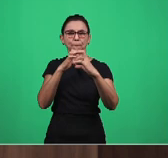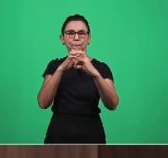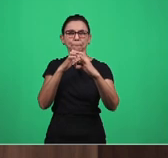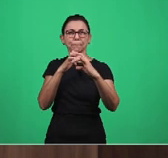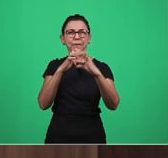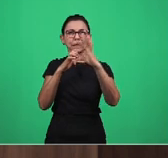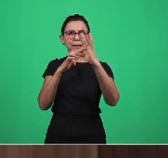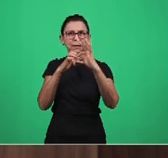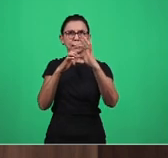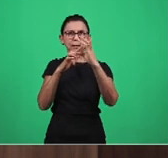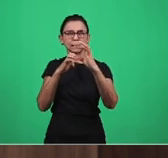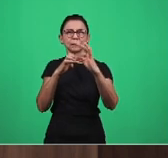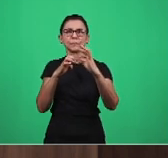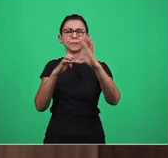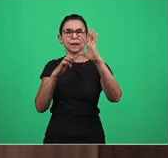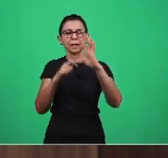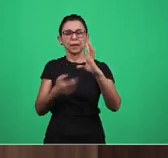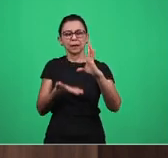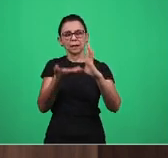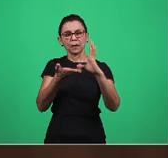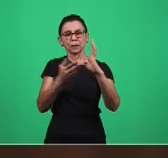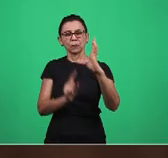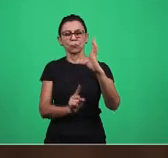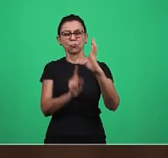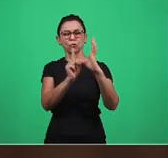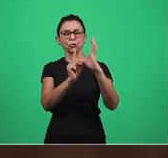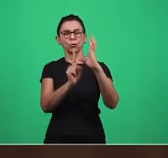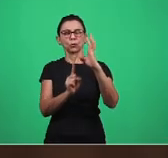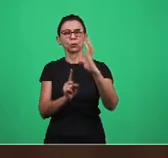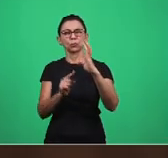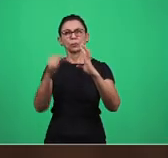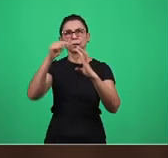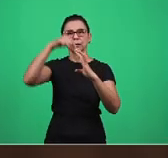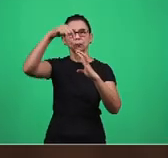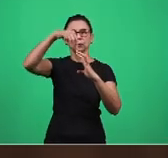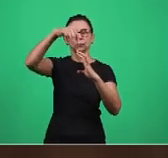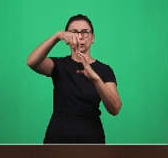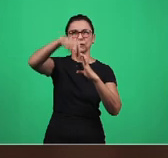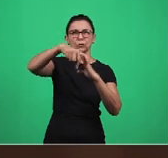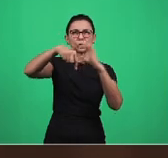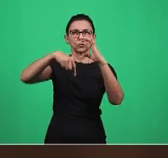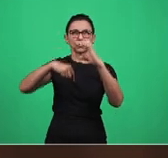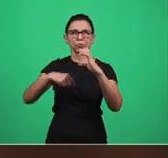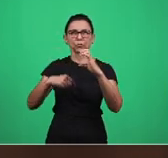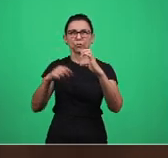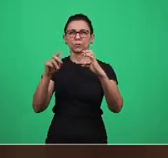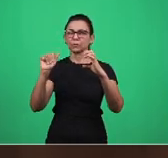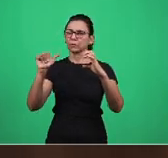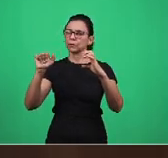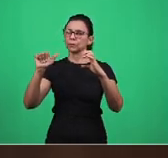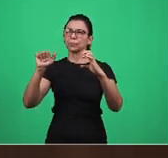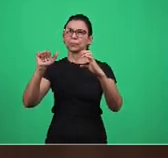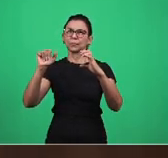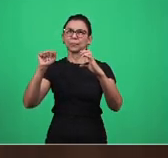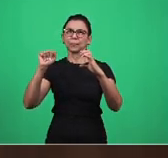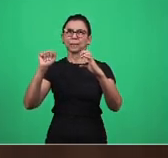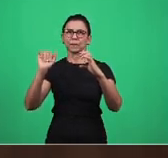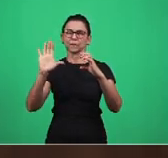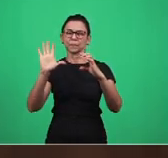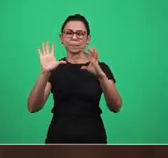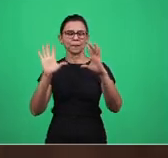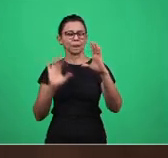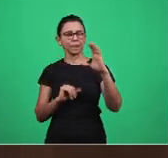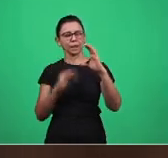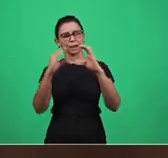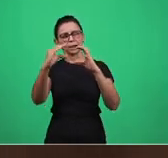Donc, nous bouchons le trou derrière et aussi devant. Nous allons voir maintenant